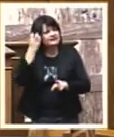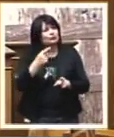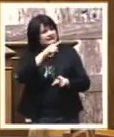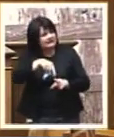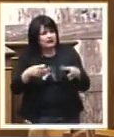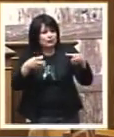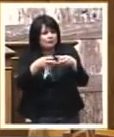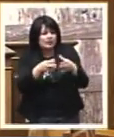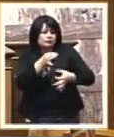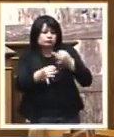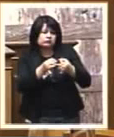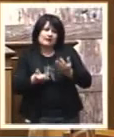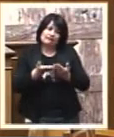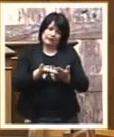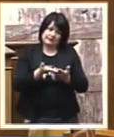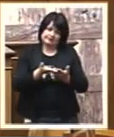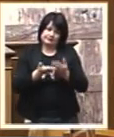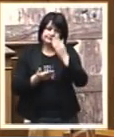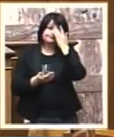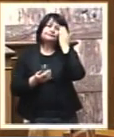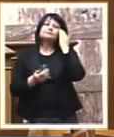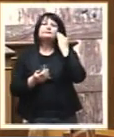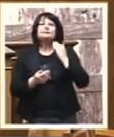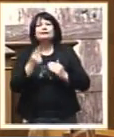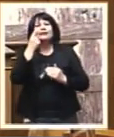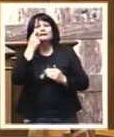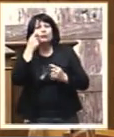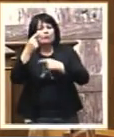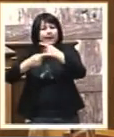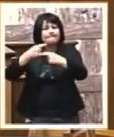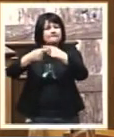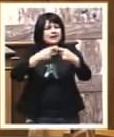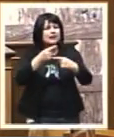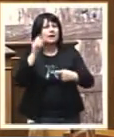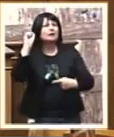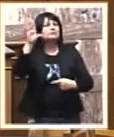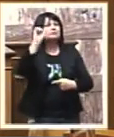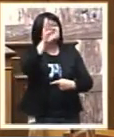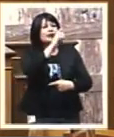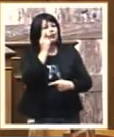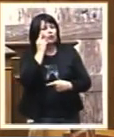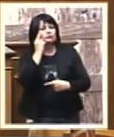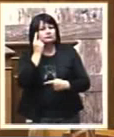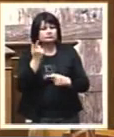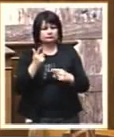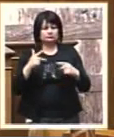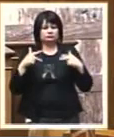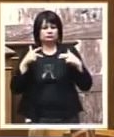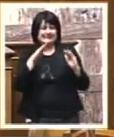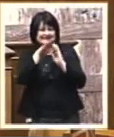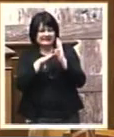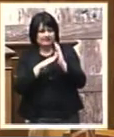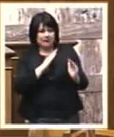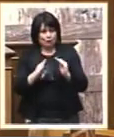κατεύθυνση. Όμως, αν πάρουμε λίγο την εμπειρία των άλλων χωρών που έχουν σοβαρά προνοιακά συστήματα και δεν είναι